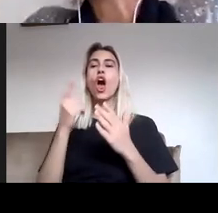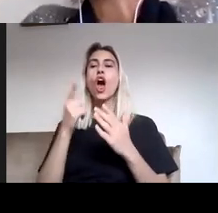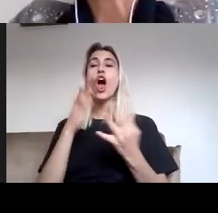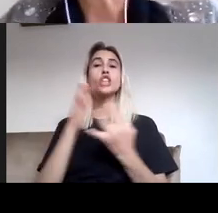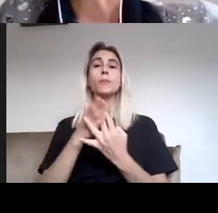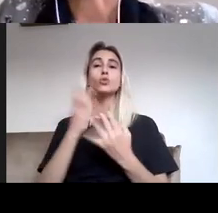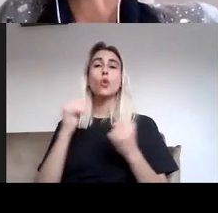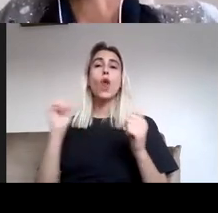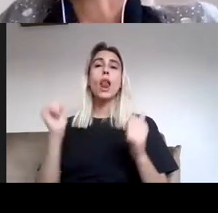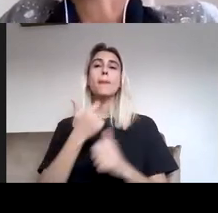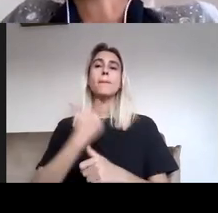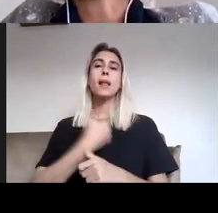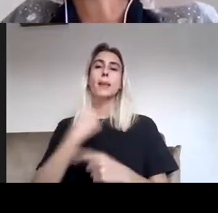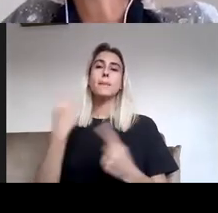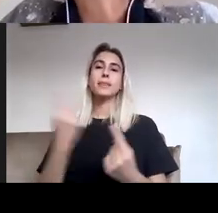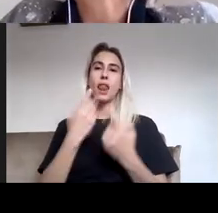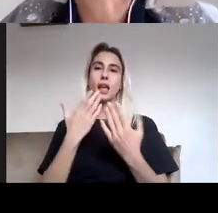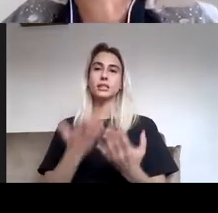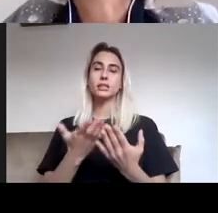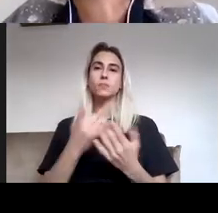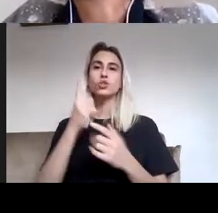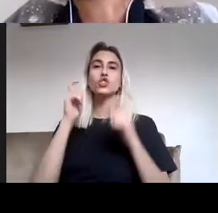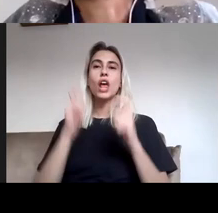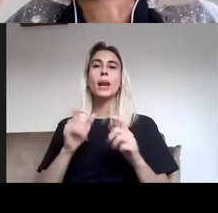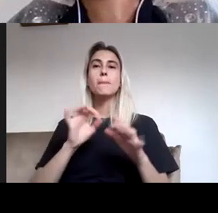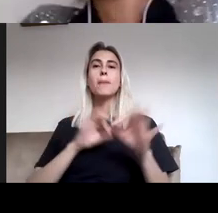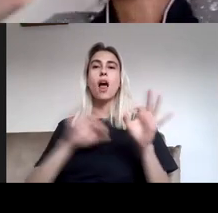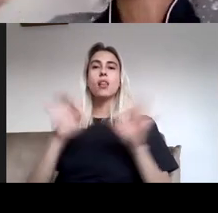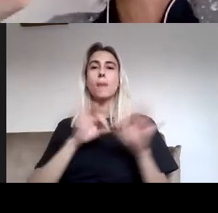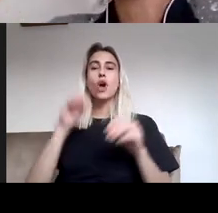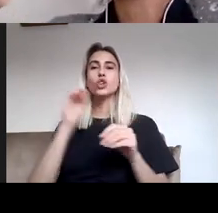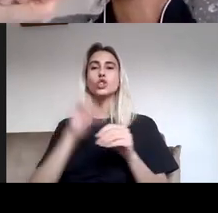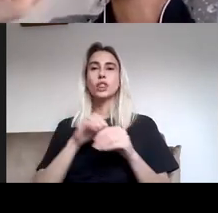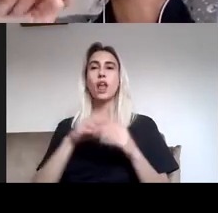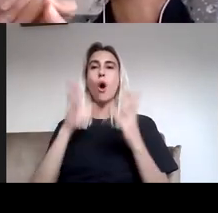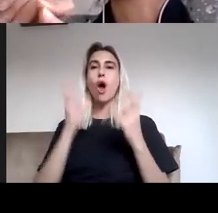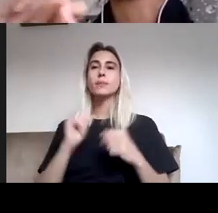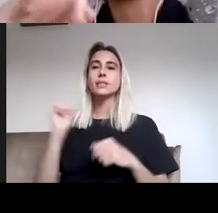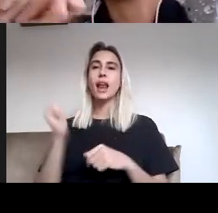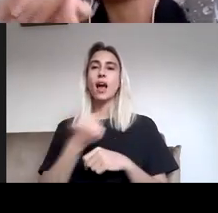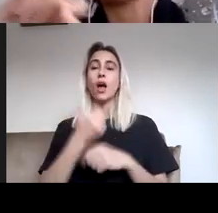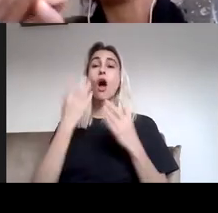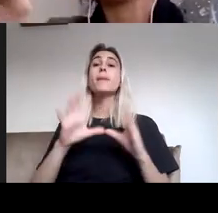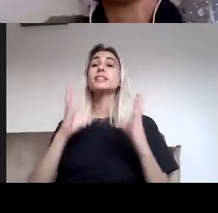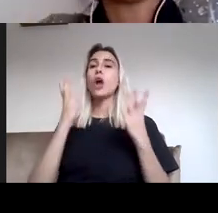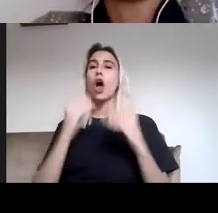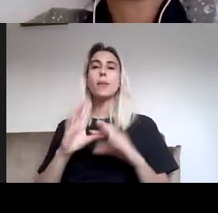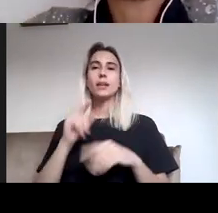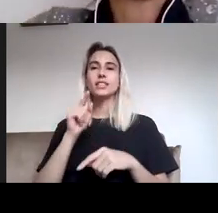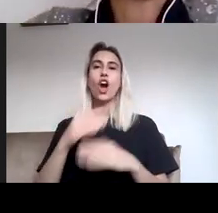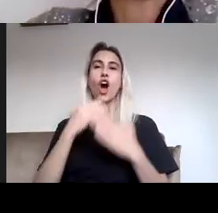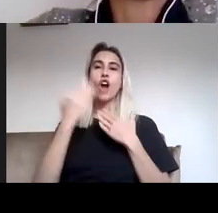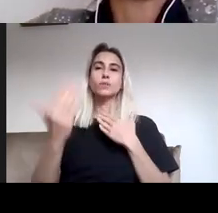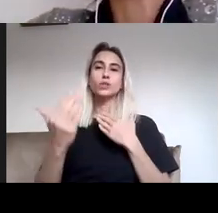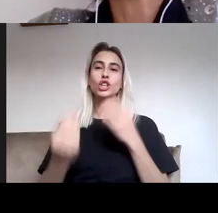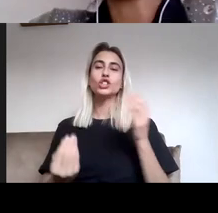önemli maddelerden bir tanesi. Artık bir şehrin planlanması içerisinde olması gereken olmazsa olmazlardan biri olarak karşımıza